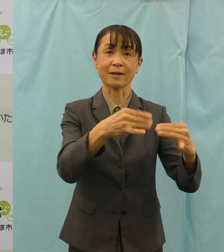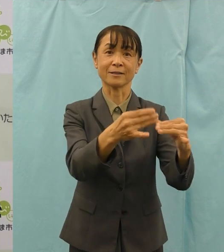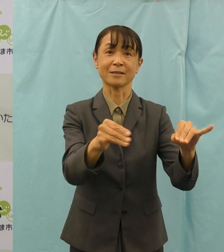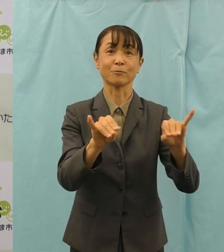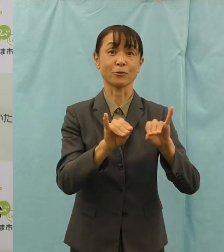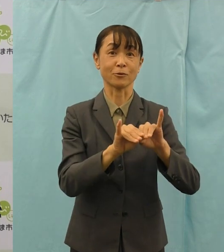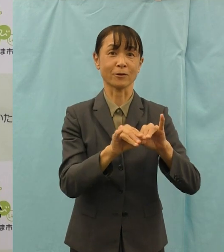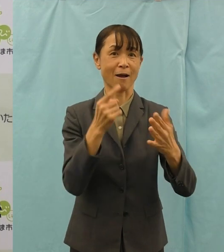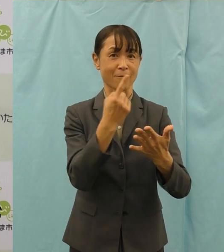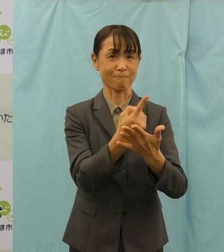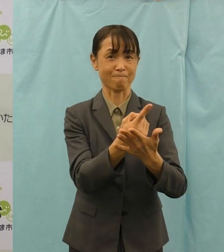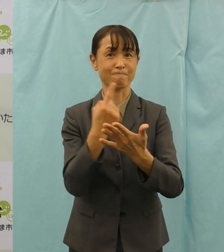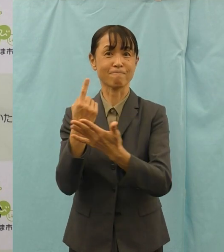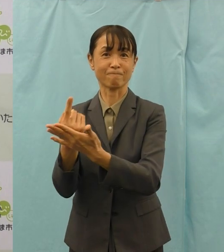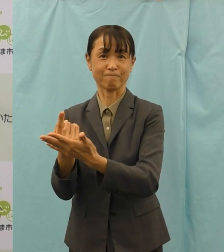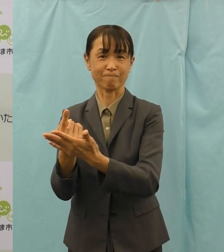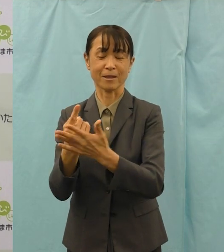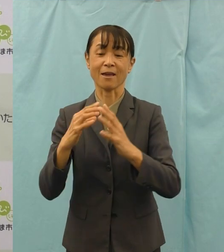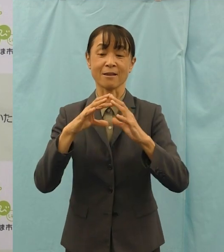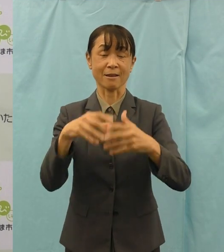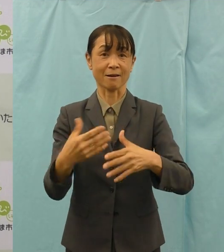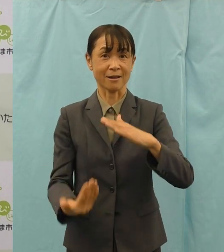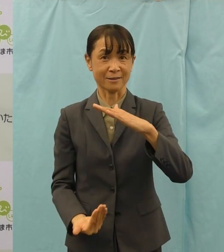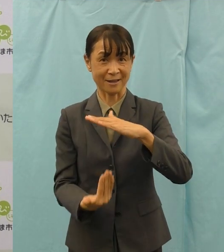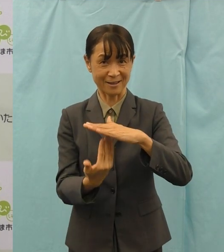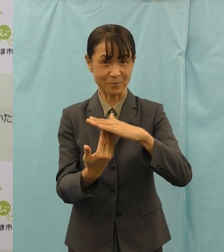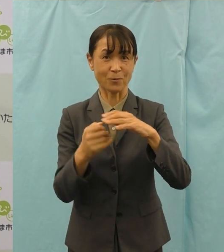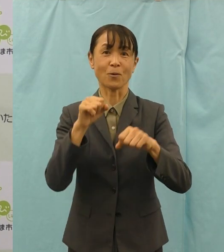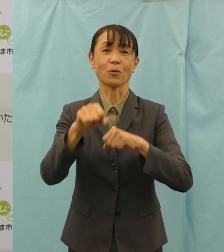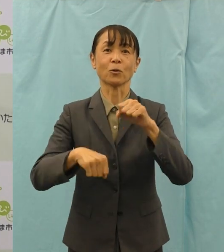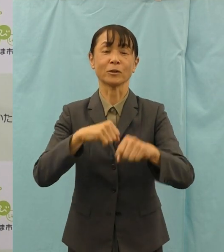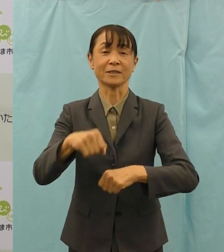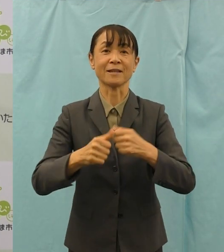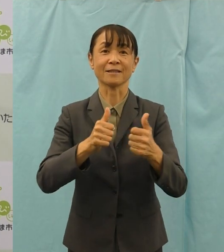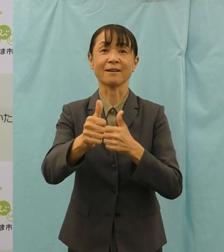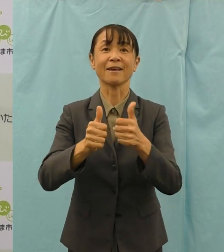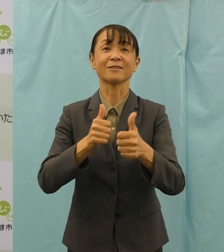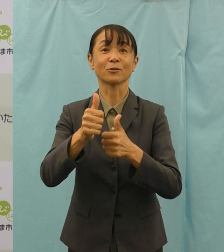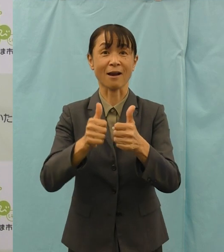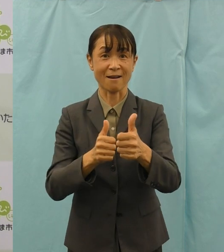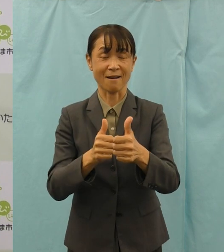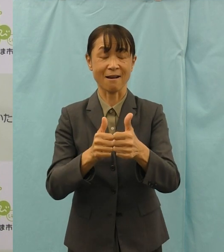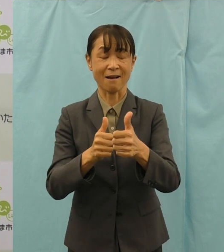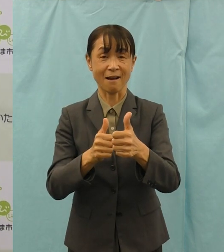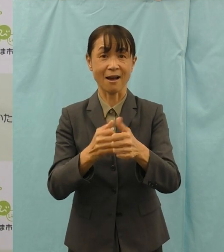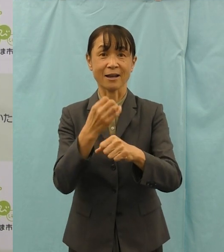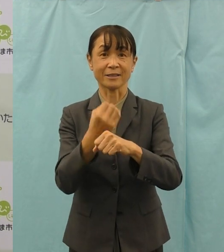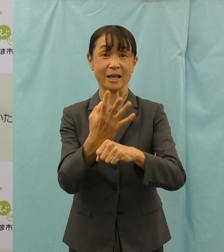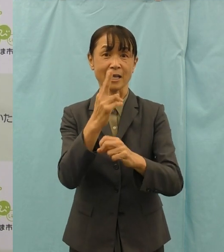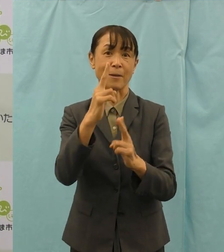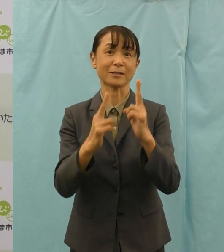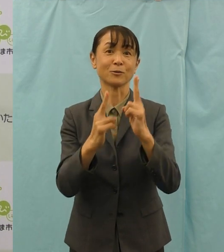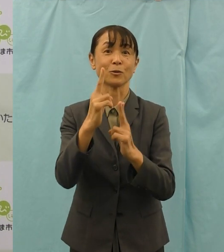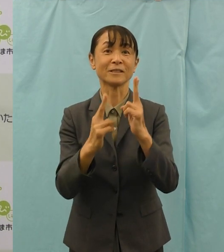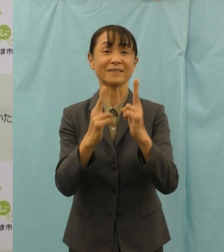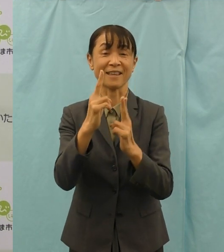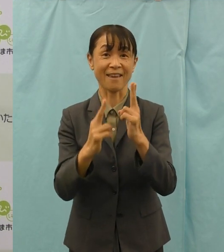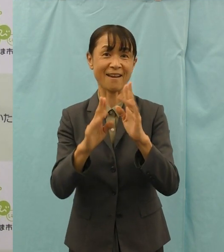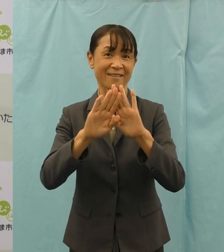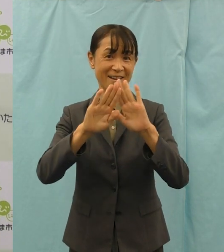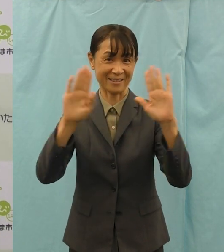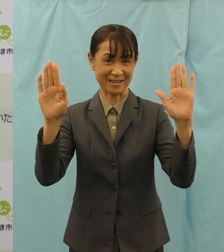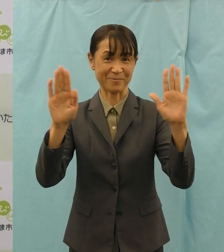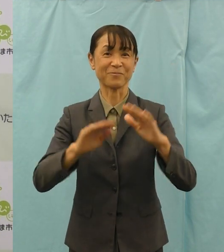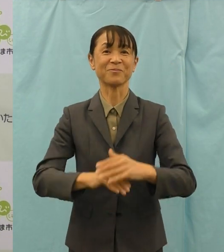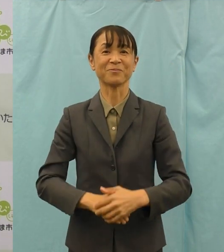国内チームなどの出場が決定し、世界最高峰の自転車レースが今年も埼玉新都心